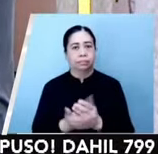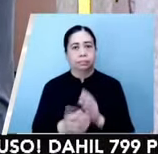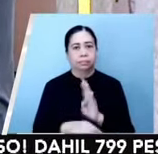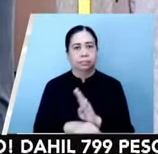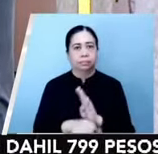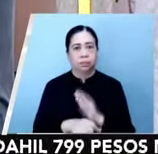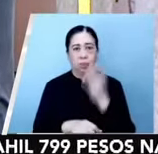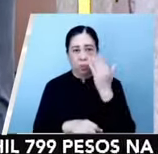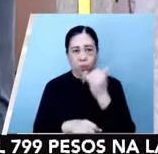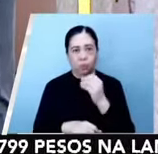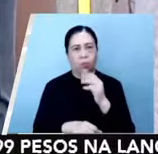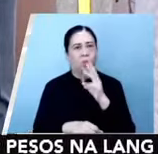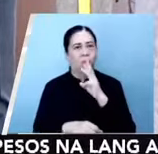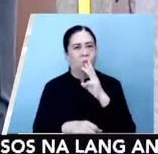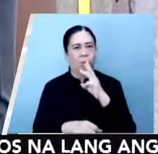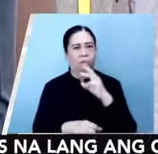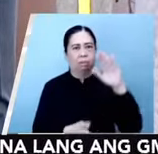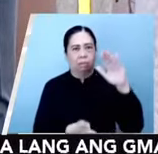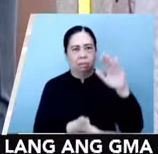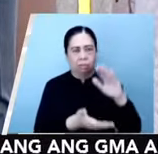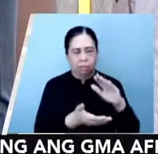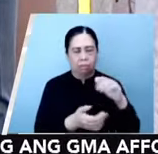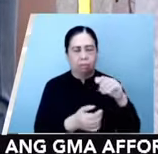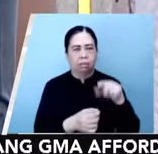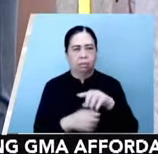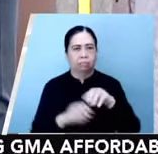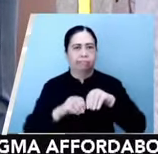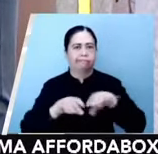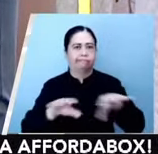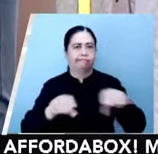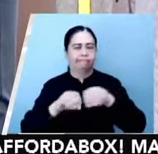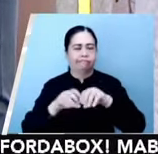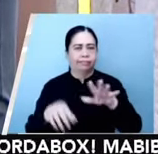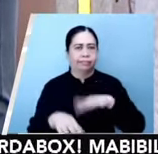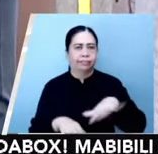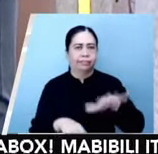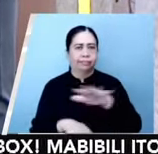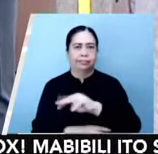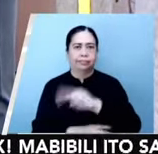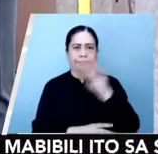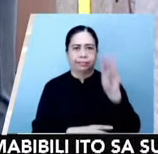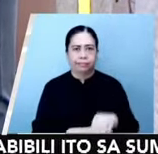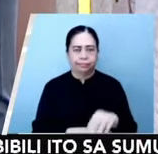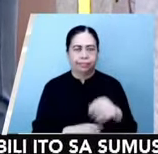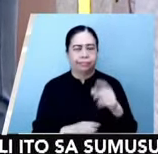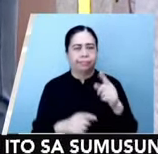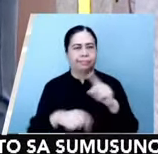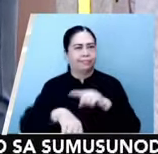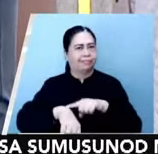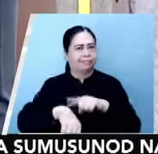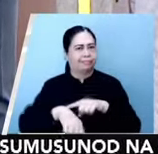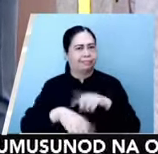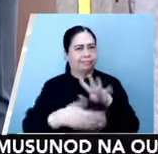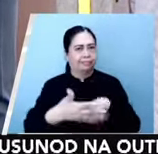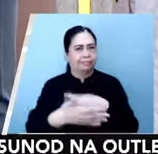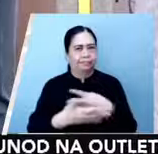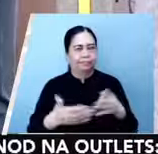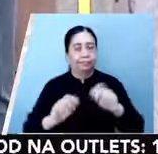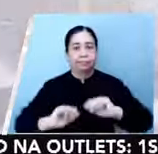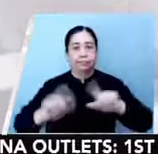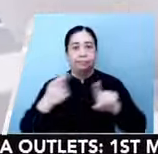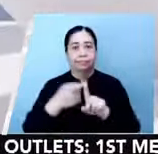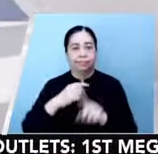Metropolitan Water Works and Sewerage System ang water pressure sa Metro Manila sa mga piling oras. Live mula sa Mandaluyong, may unang